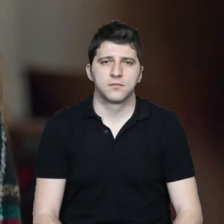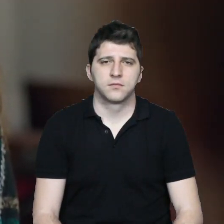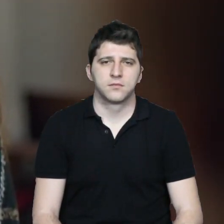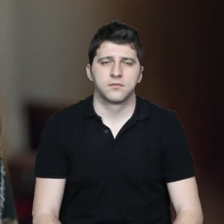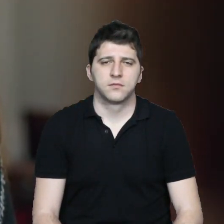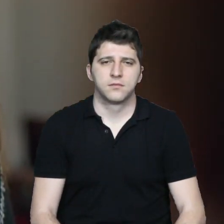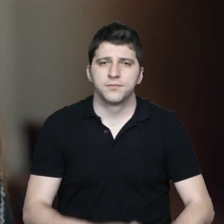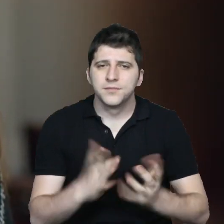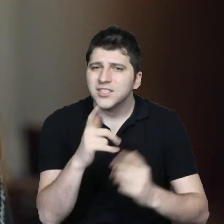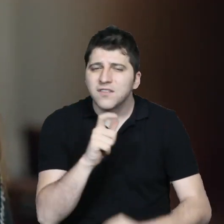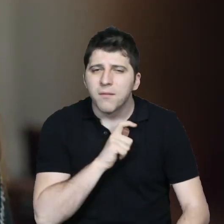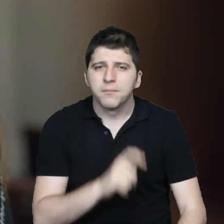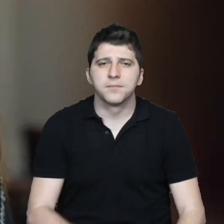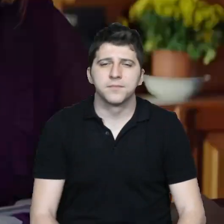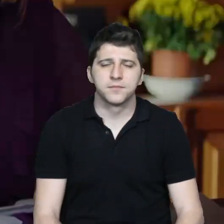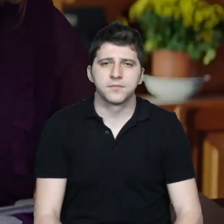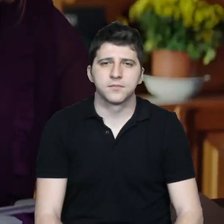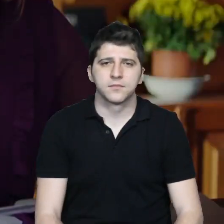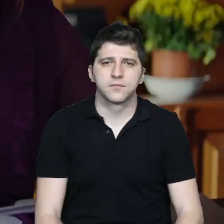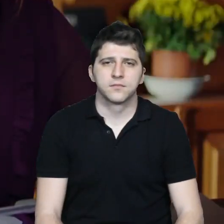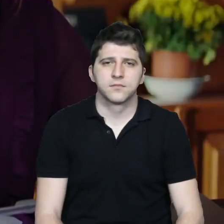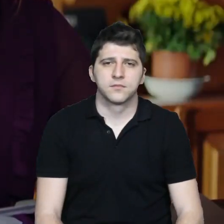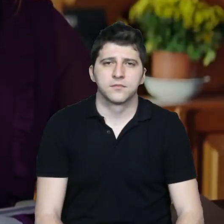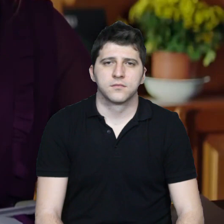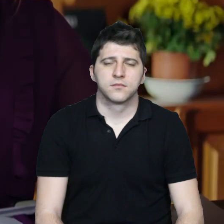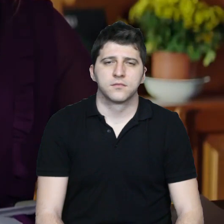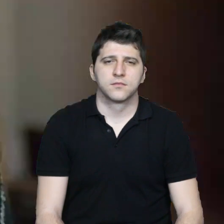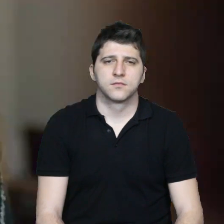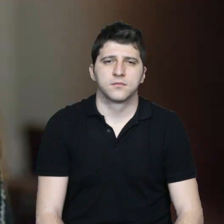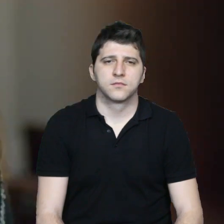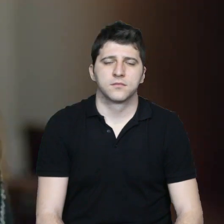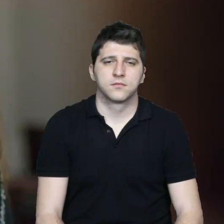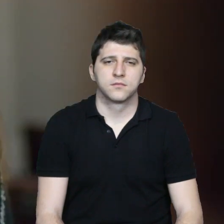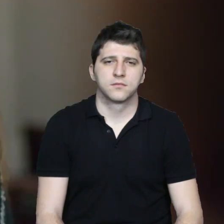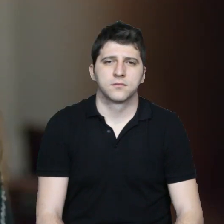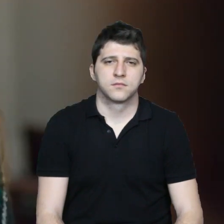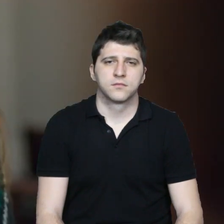Aysu'nun başı önünde, kederle kucağına bakıyor. Alev mor renkte şifon bir elbise giyiyor.